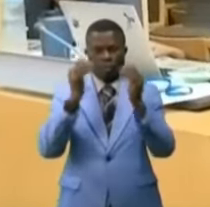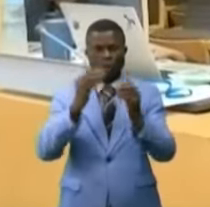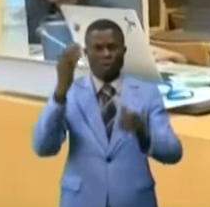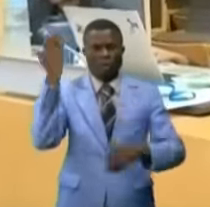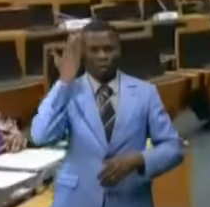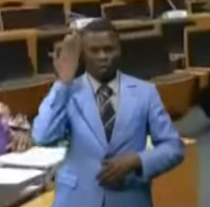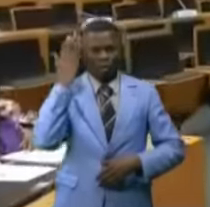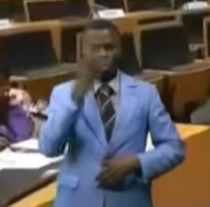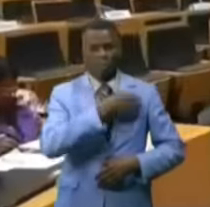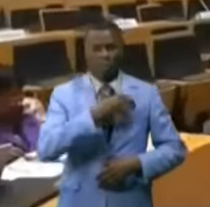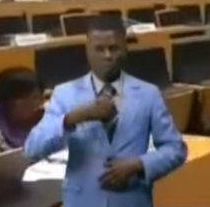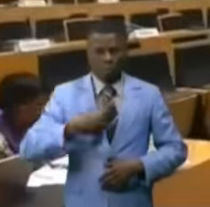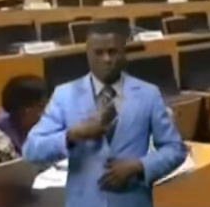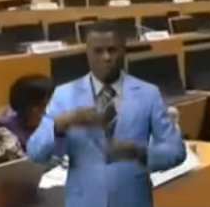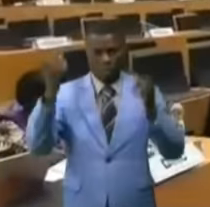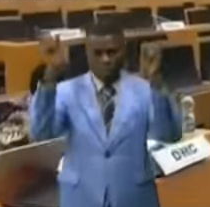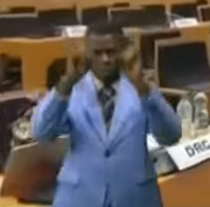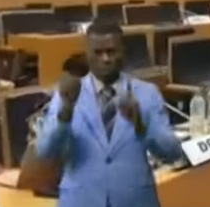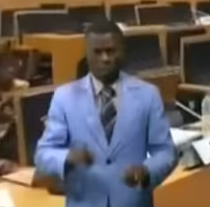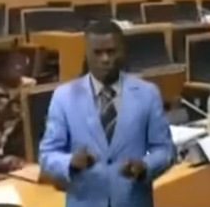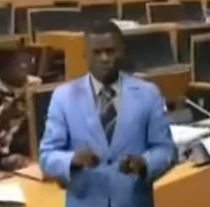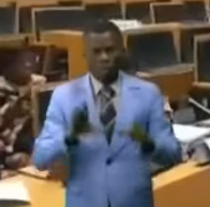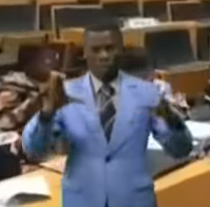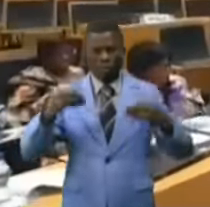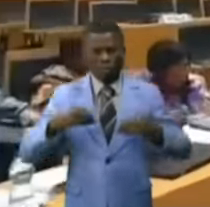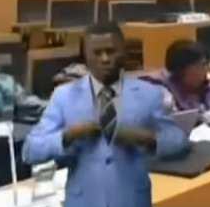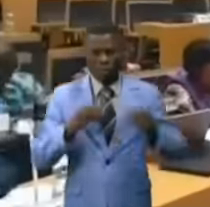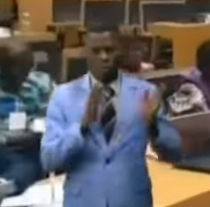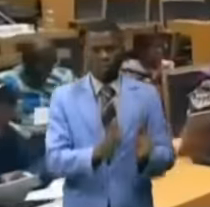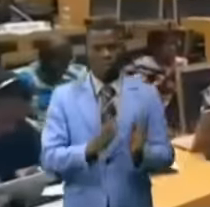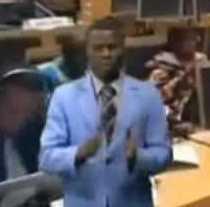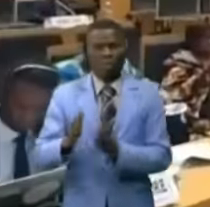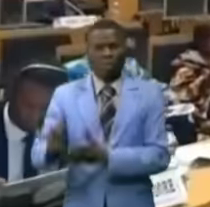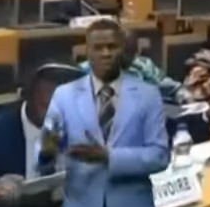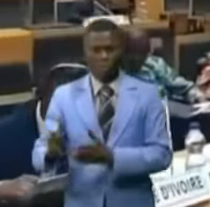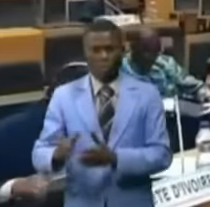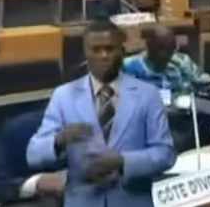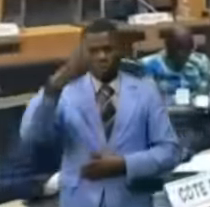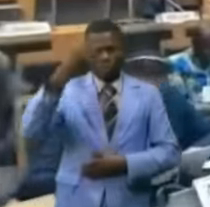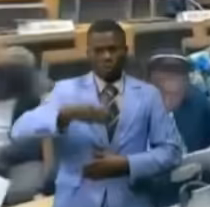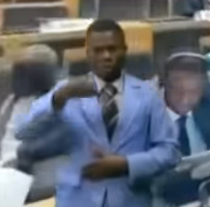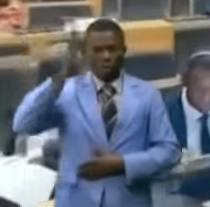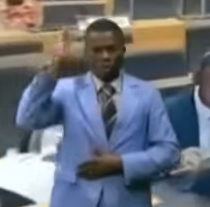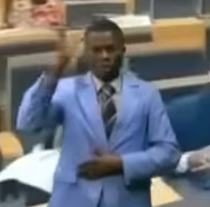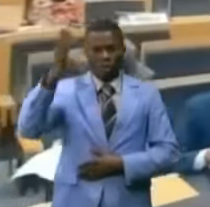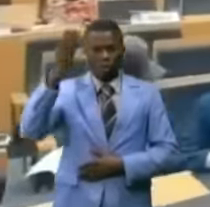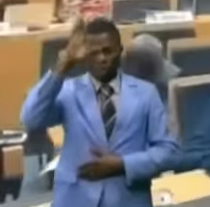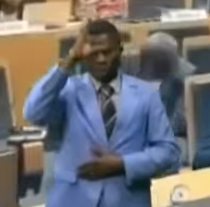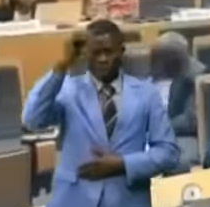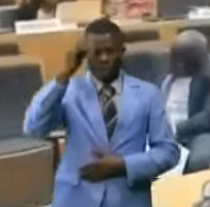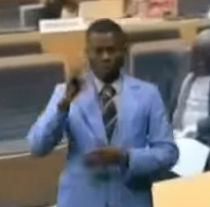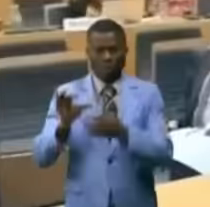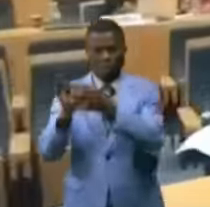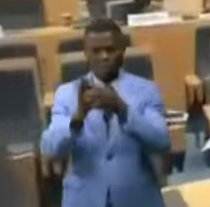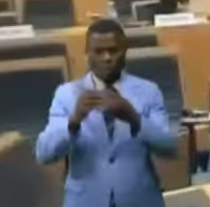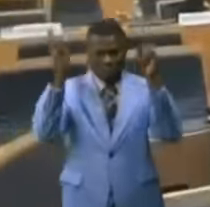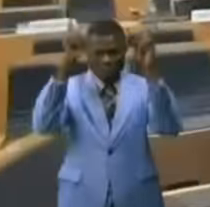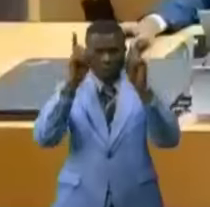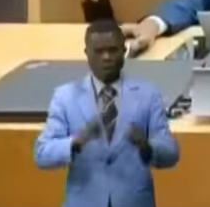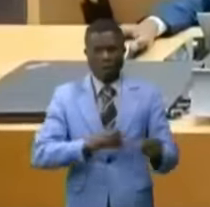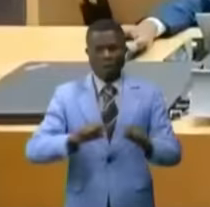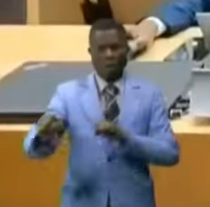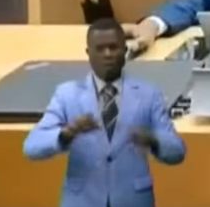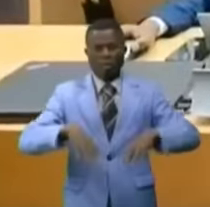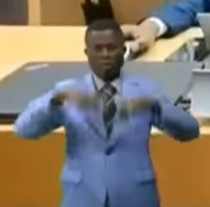sexes en Afrique, la réception d'une mise à jour sur les préparatifs de la 3e conférence des hommes de l'Union africaine, l'examen